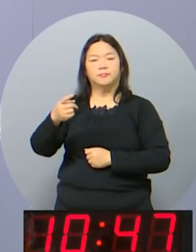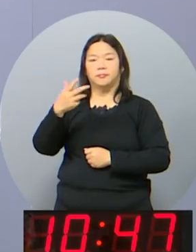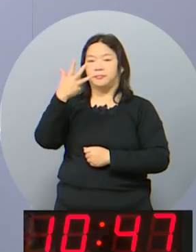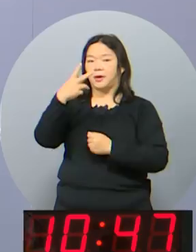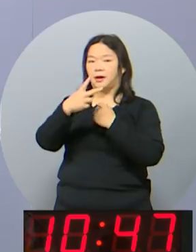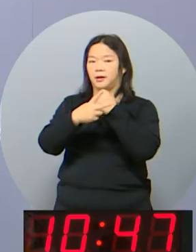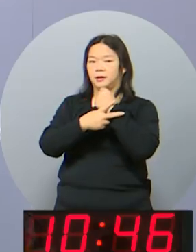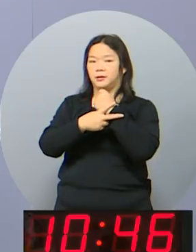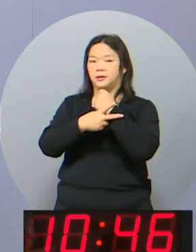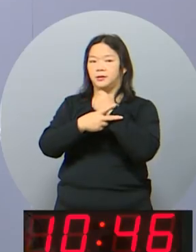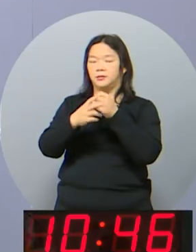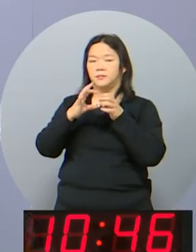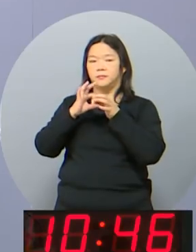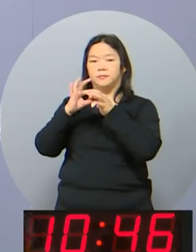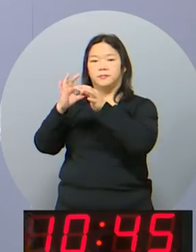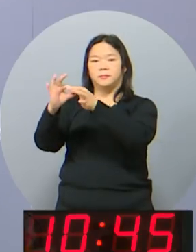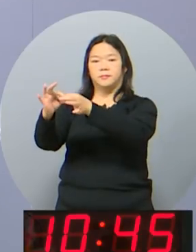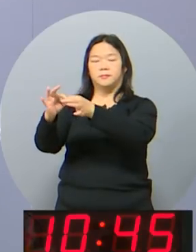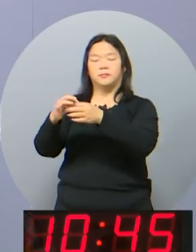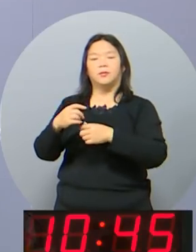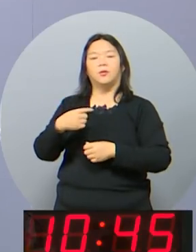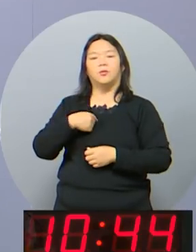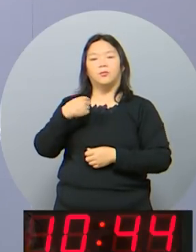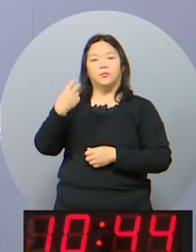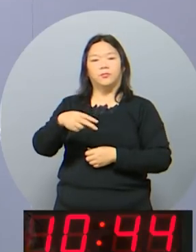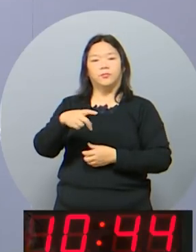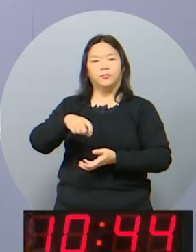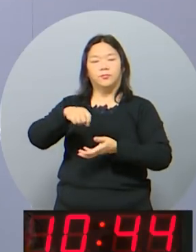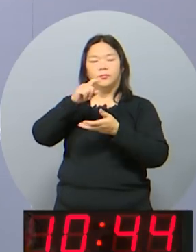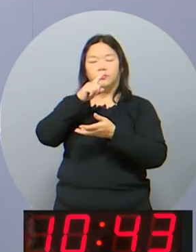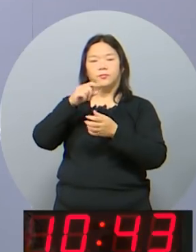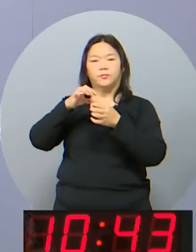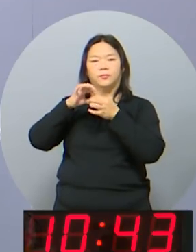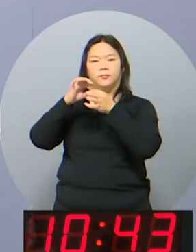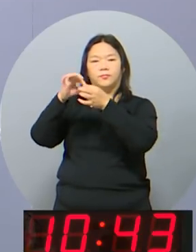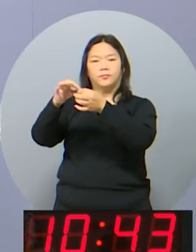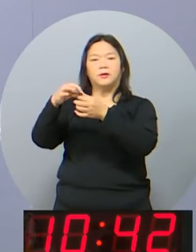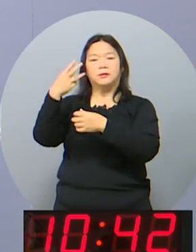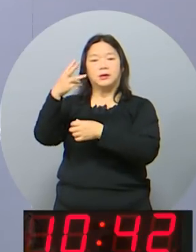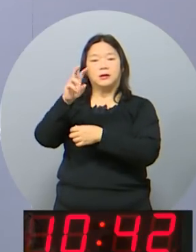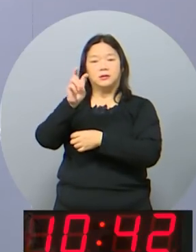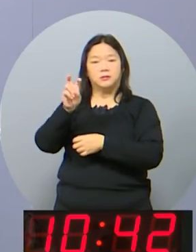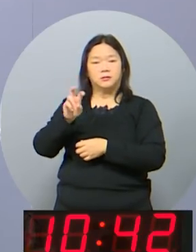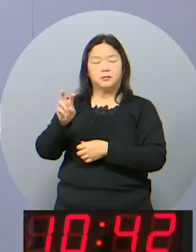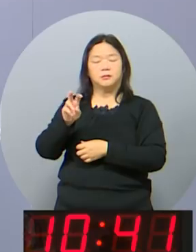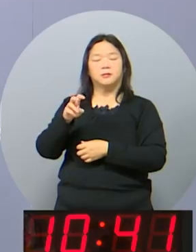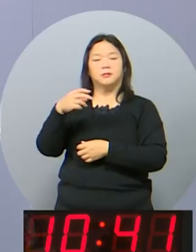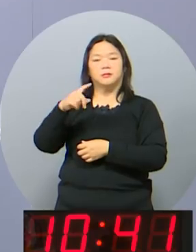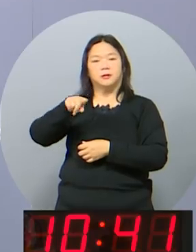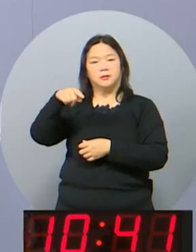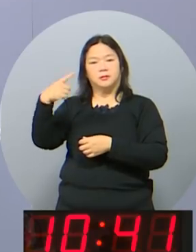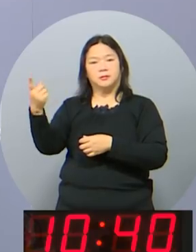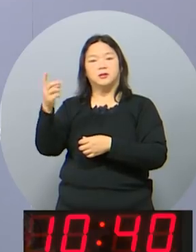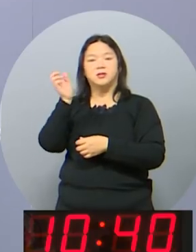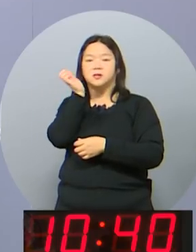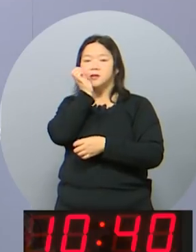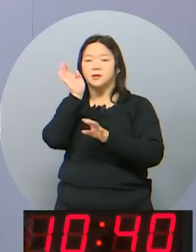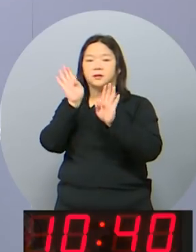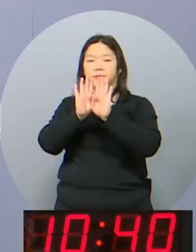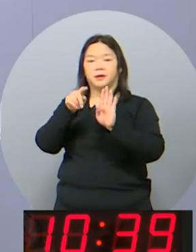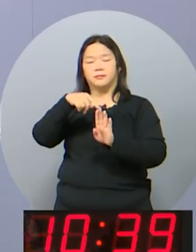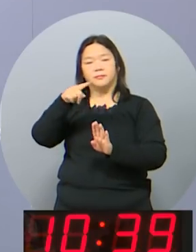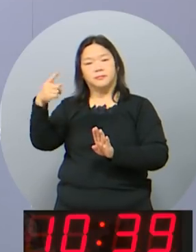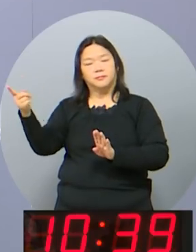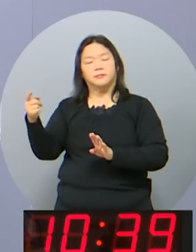黎这一端，那本人也有提议延伸到三芝，延伸到石门，因